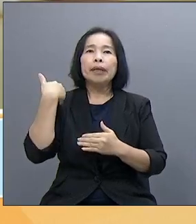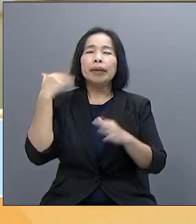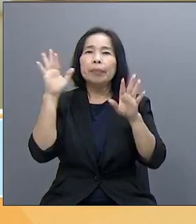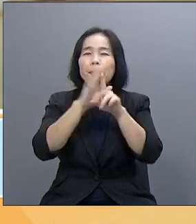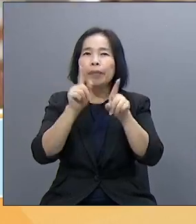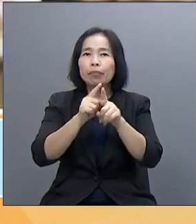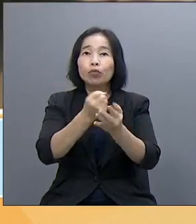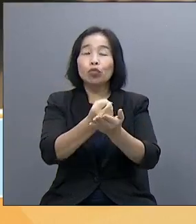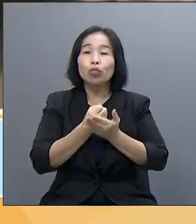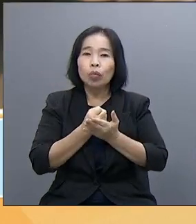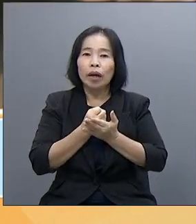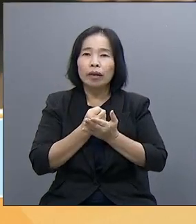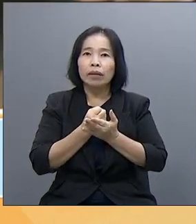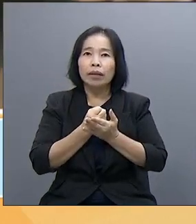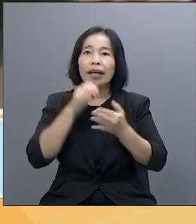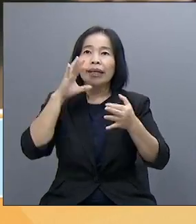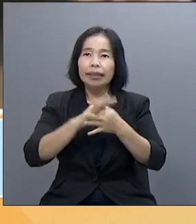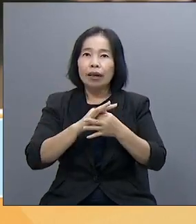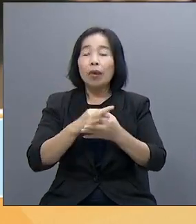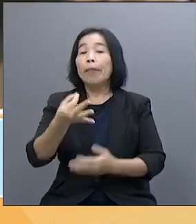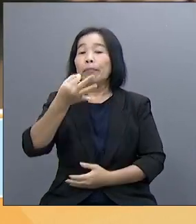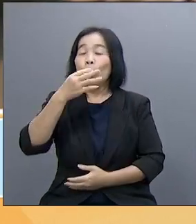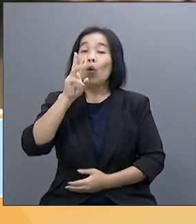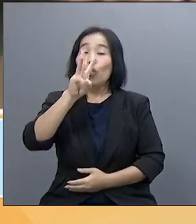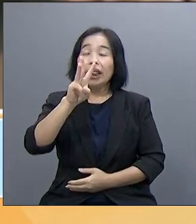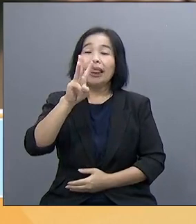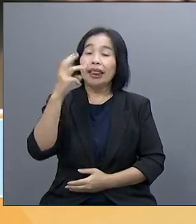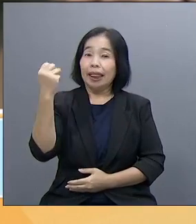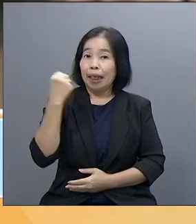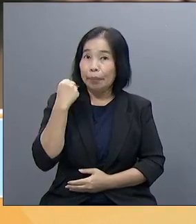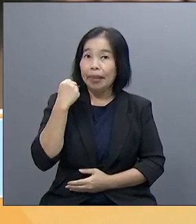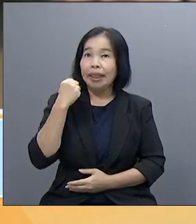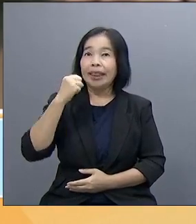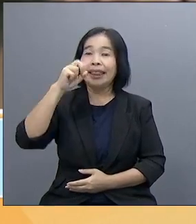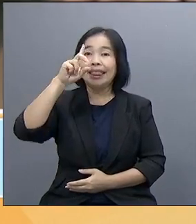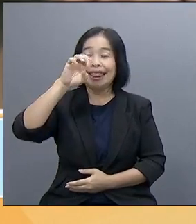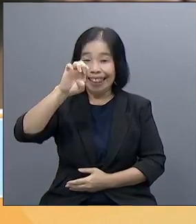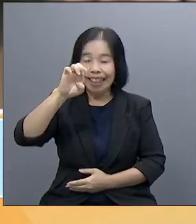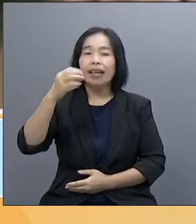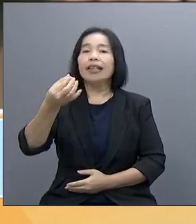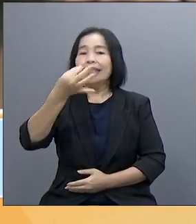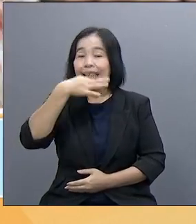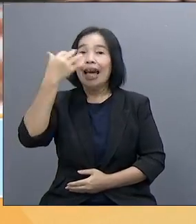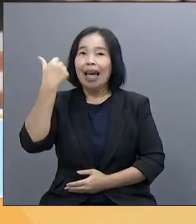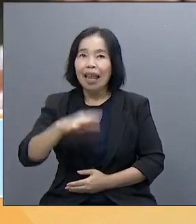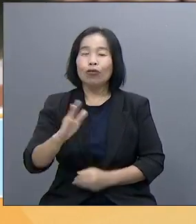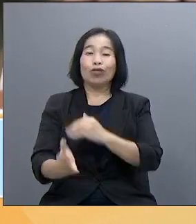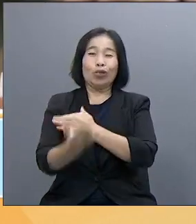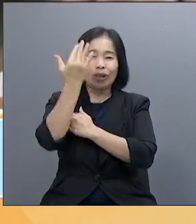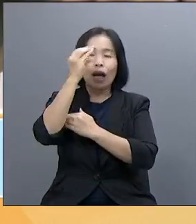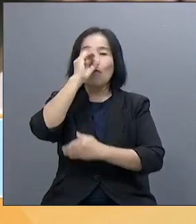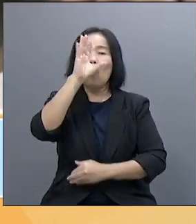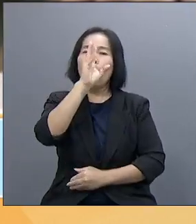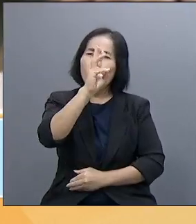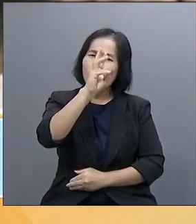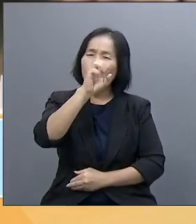ยเรื่องของการดูดซับแคลเซียมเข้าไปในลำไส้ วิตามินดีนะ ใช่ครับแต่ว่ามันก็จะได้ตอนช่วงเช้าๆเลยก ็ หกโมงถึงแปดโมงเนี้ย